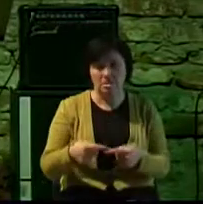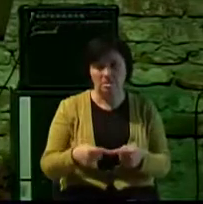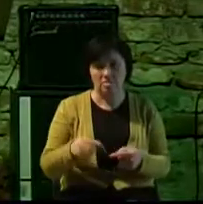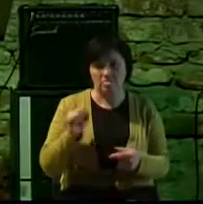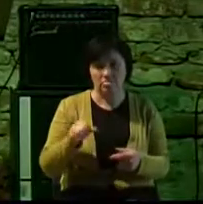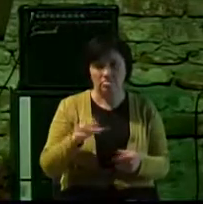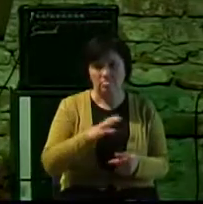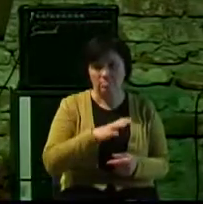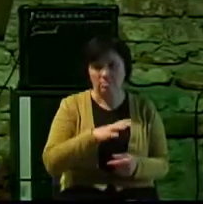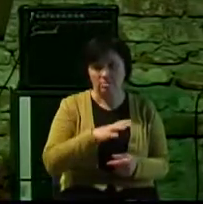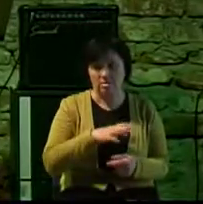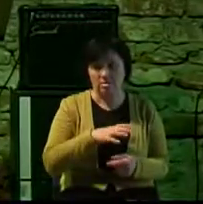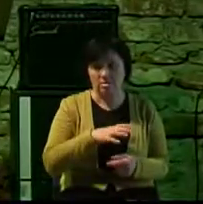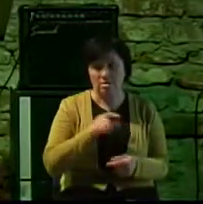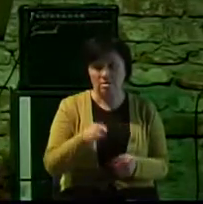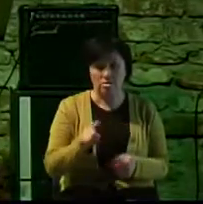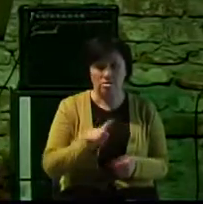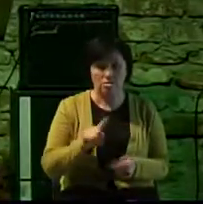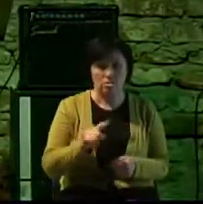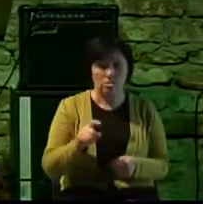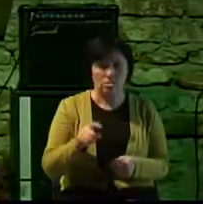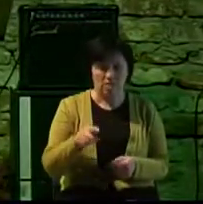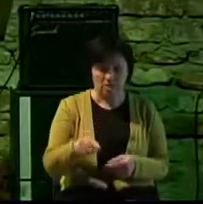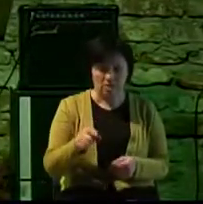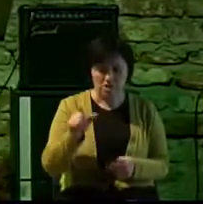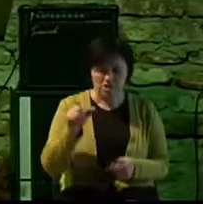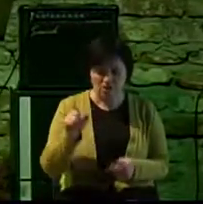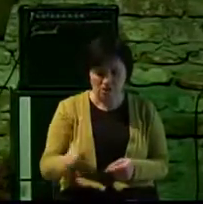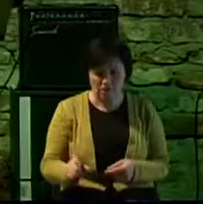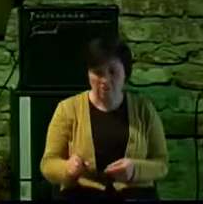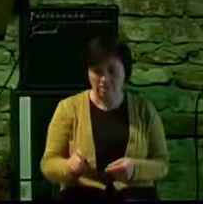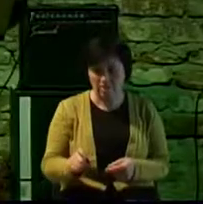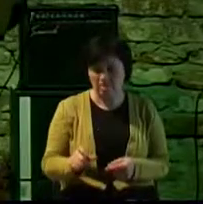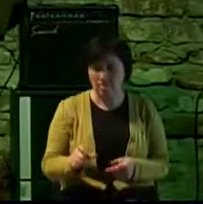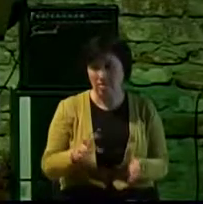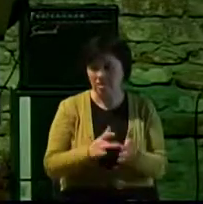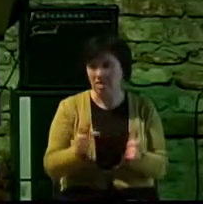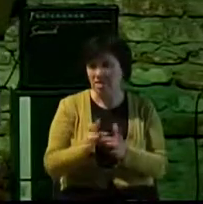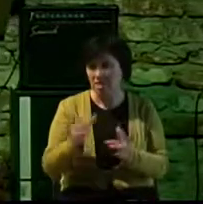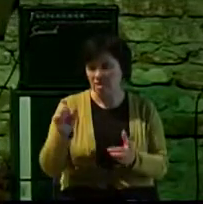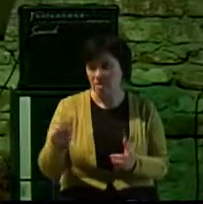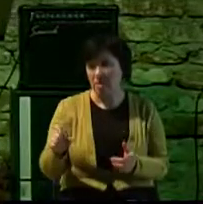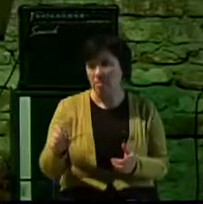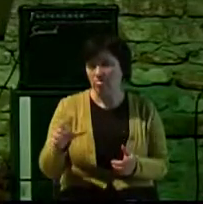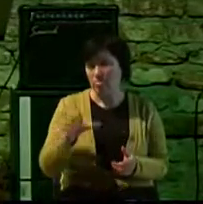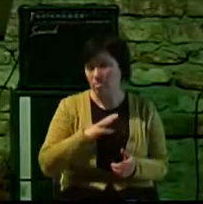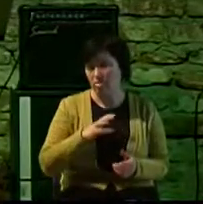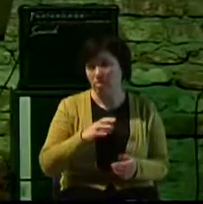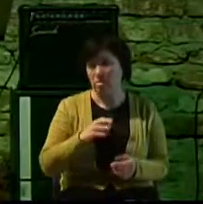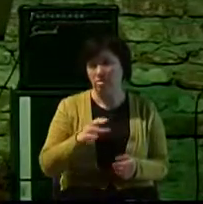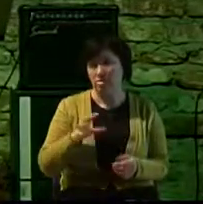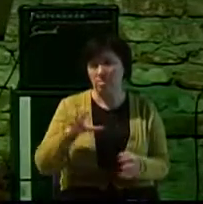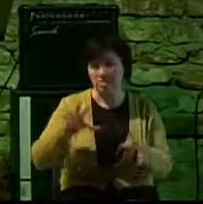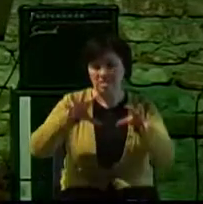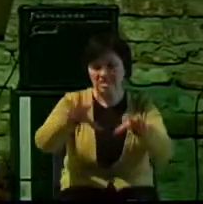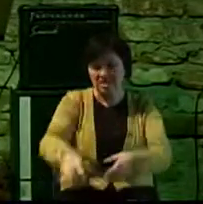этого может стать то, что этот христианин в конечном итоге будет окончательно